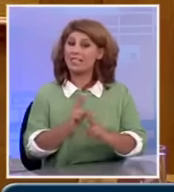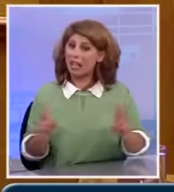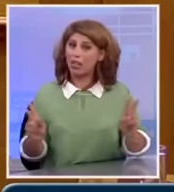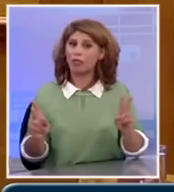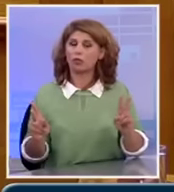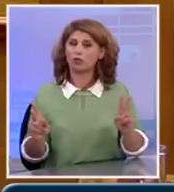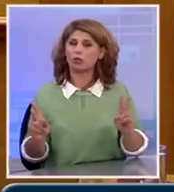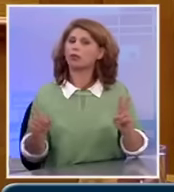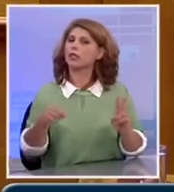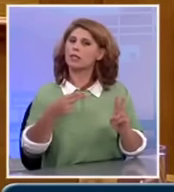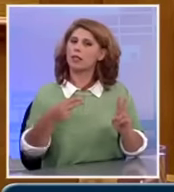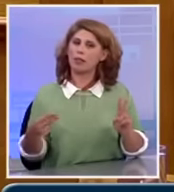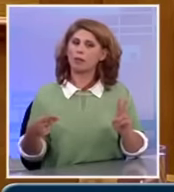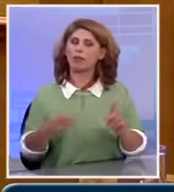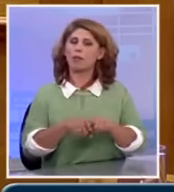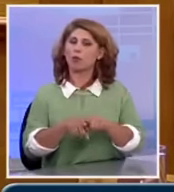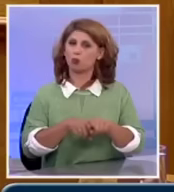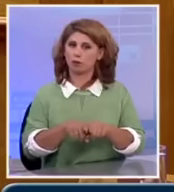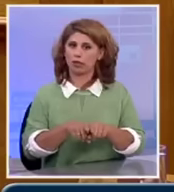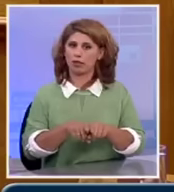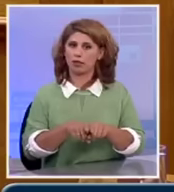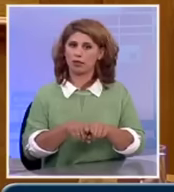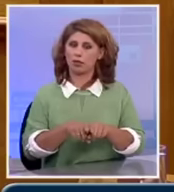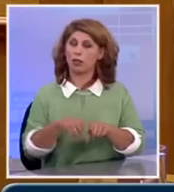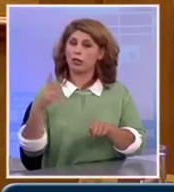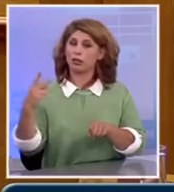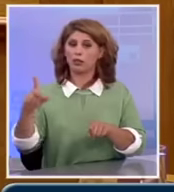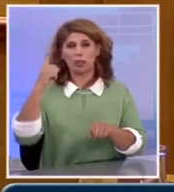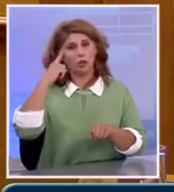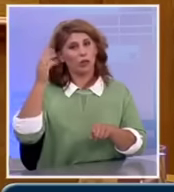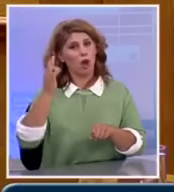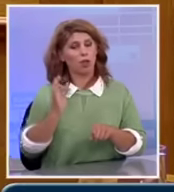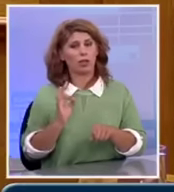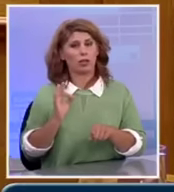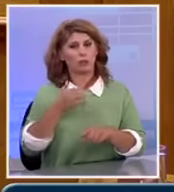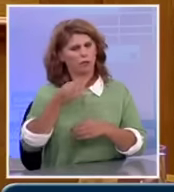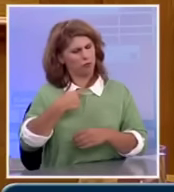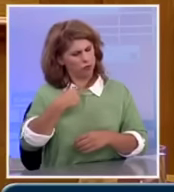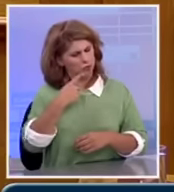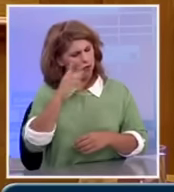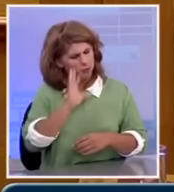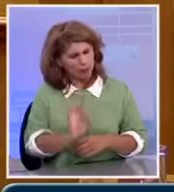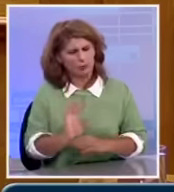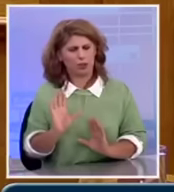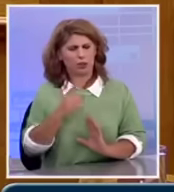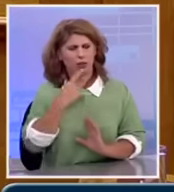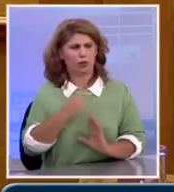ήτανε στα ζητήματα που αφορούν τη δική του ιδεολογική τοποθέτηση και το λέω αυτό με